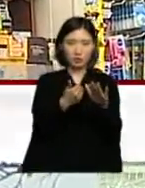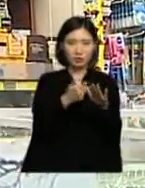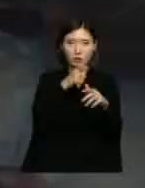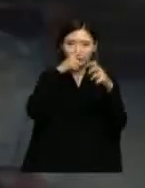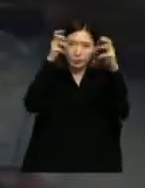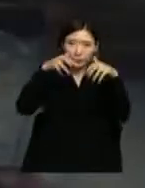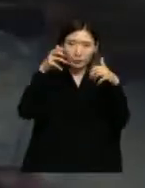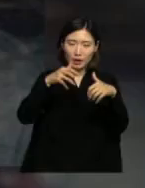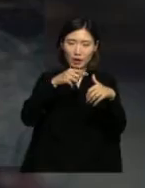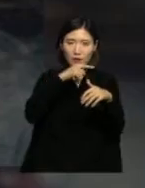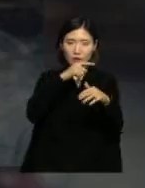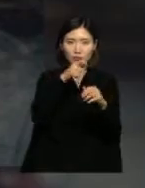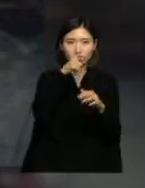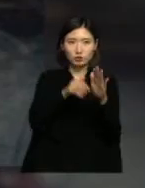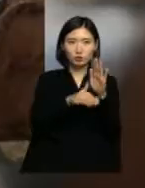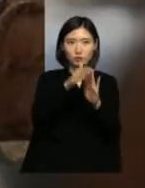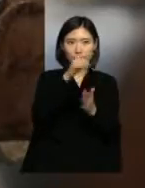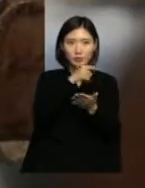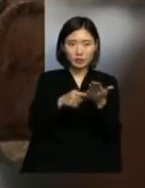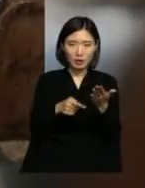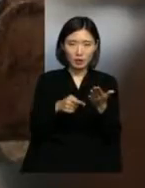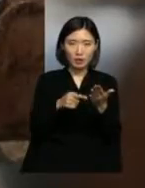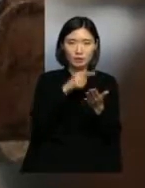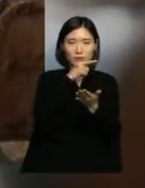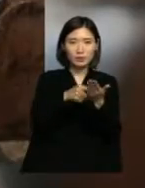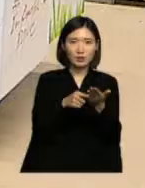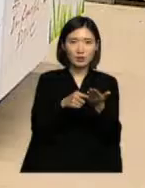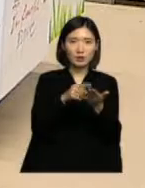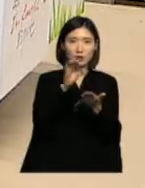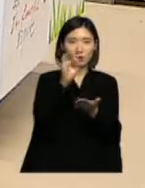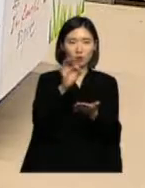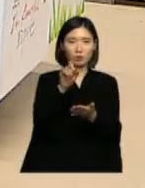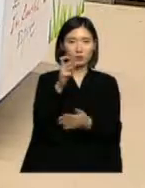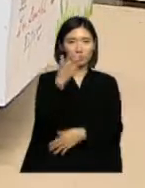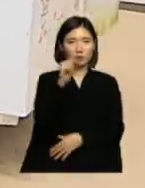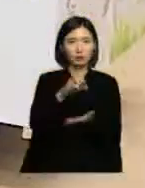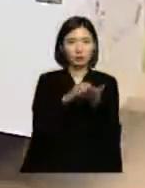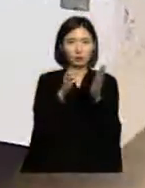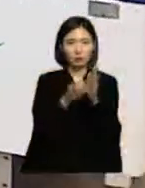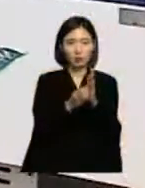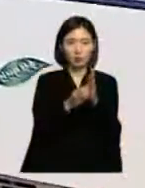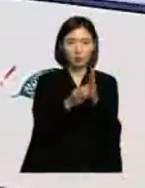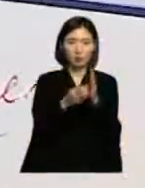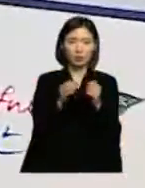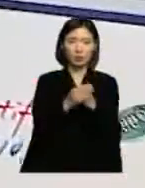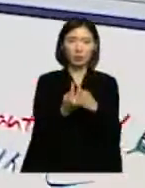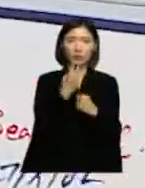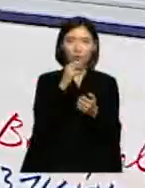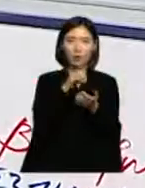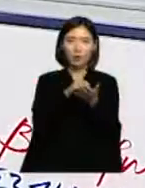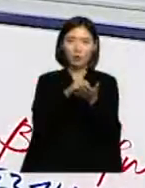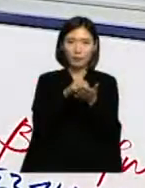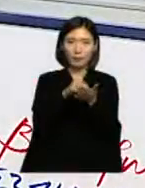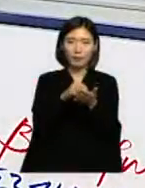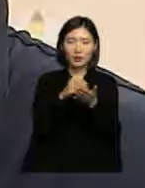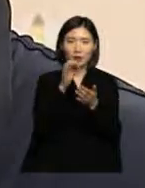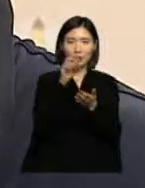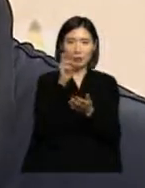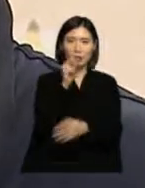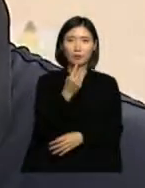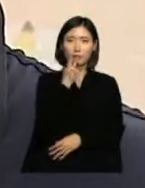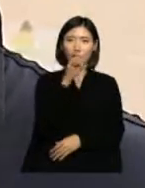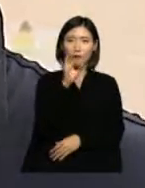입었습니다. 당시 피해액만 10여억 원. 풍수해 보험이 있다는 걸 알고 있던 김 씨는 올해